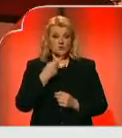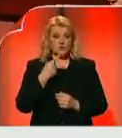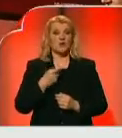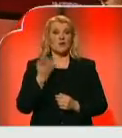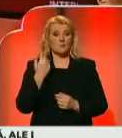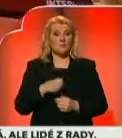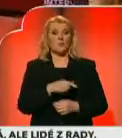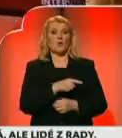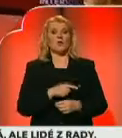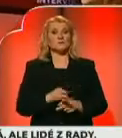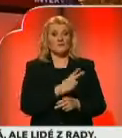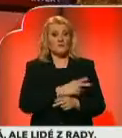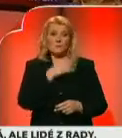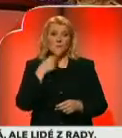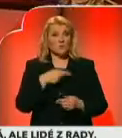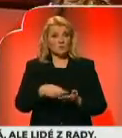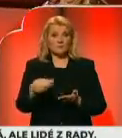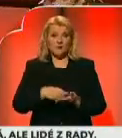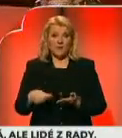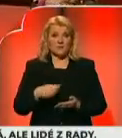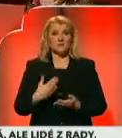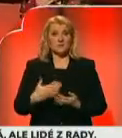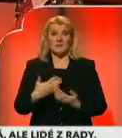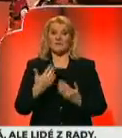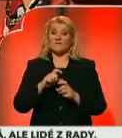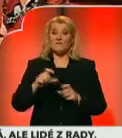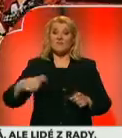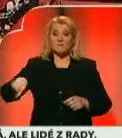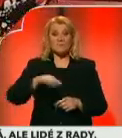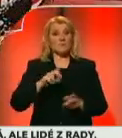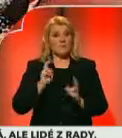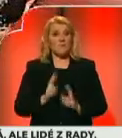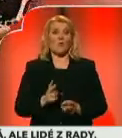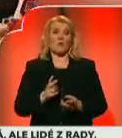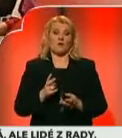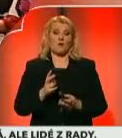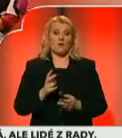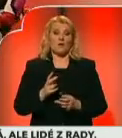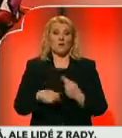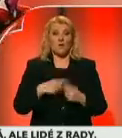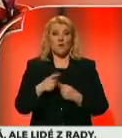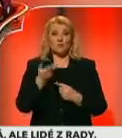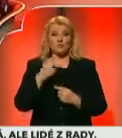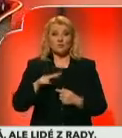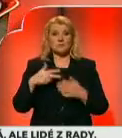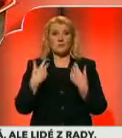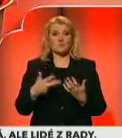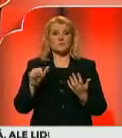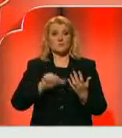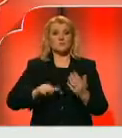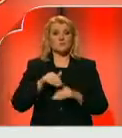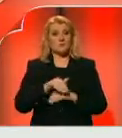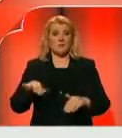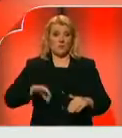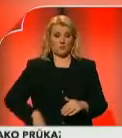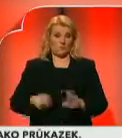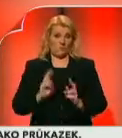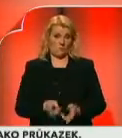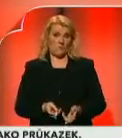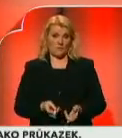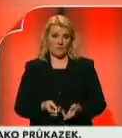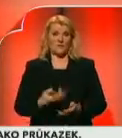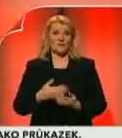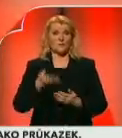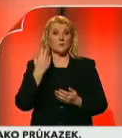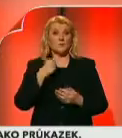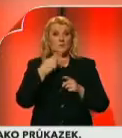firmy vybrané navíc bez výběrového řízení přijít podle znaleckého posudku policie na 386 milionů korun. To je číslo uváděné